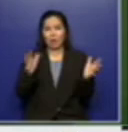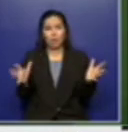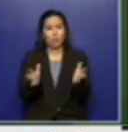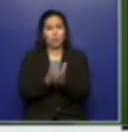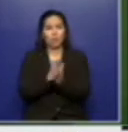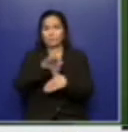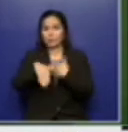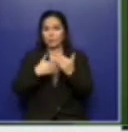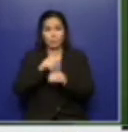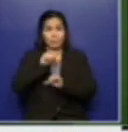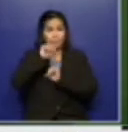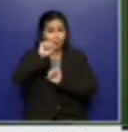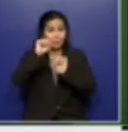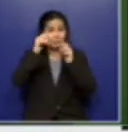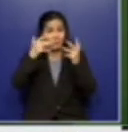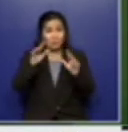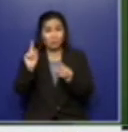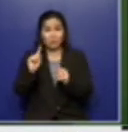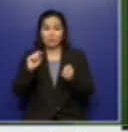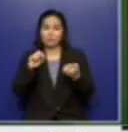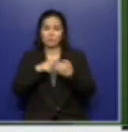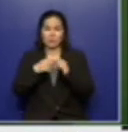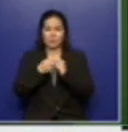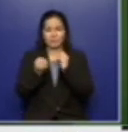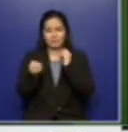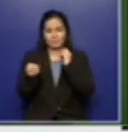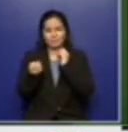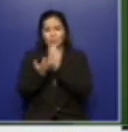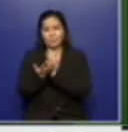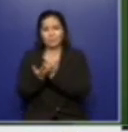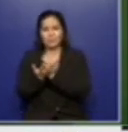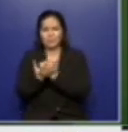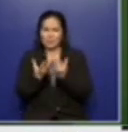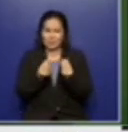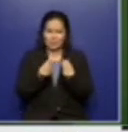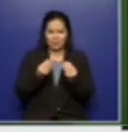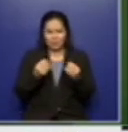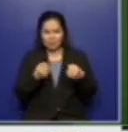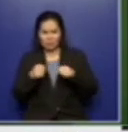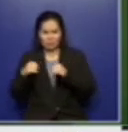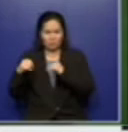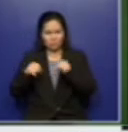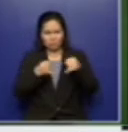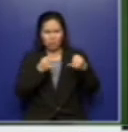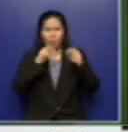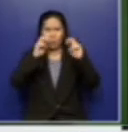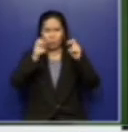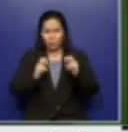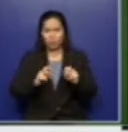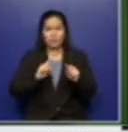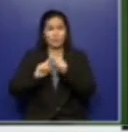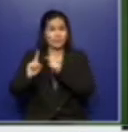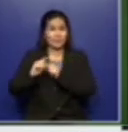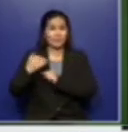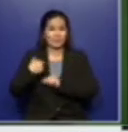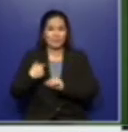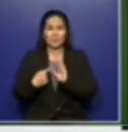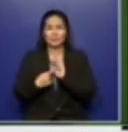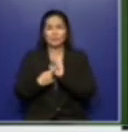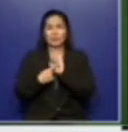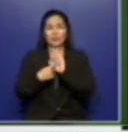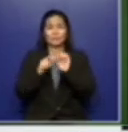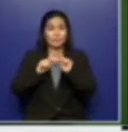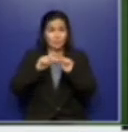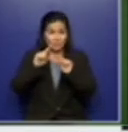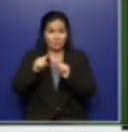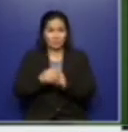เมื่อประกาศไปแล้วทำให้เกิดปัญหาในที่ตามมาหลายเรื่องเรื่องที่หนึ่งนะครับ